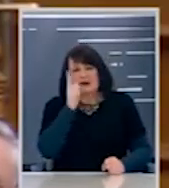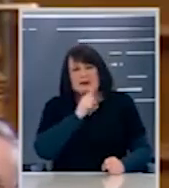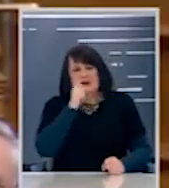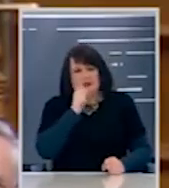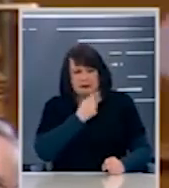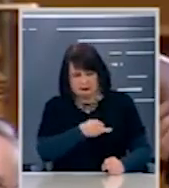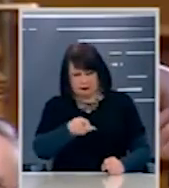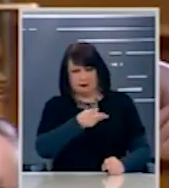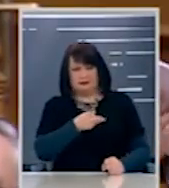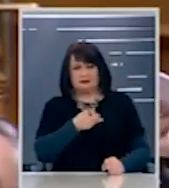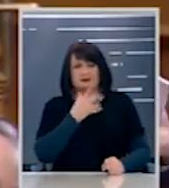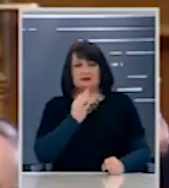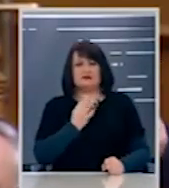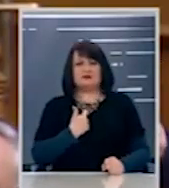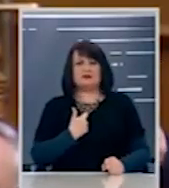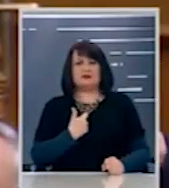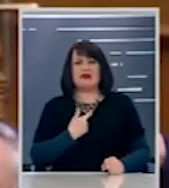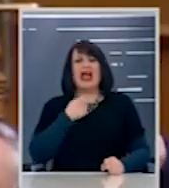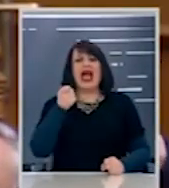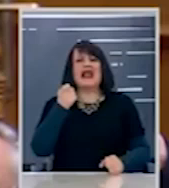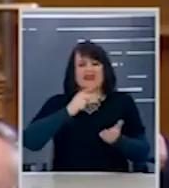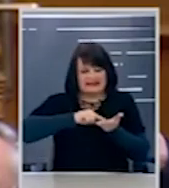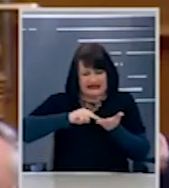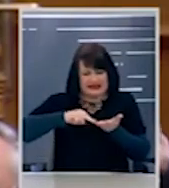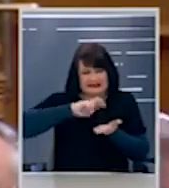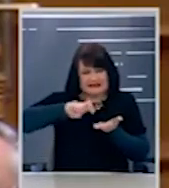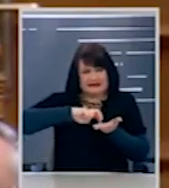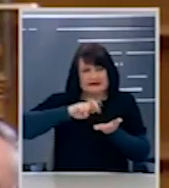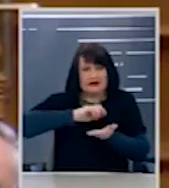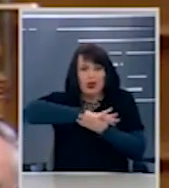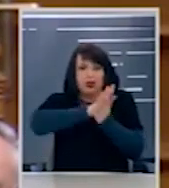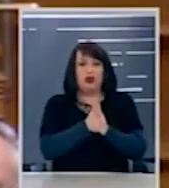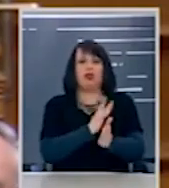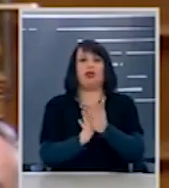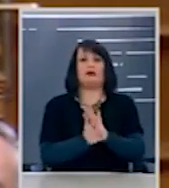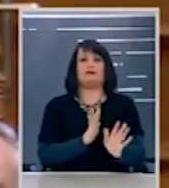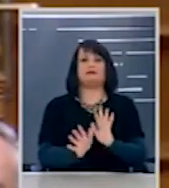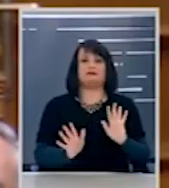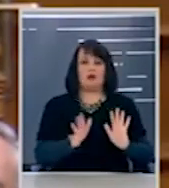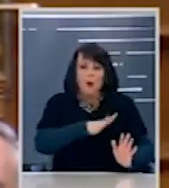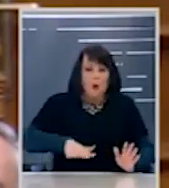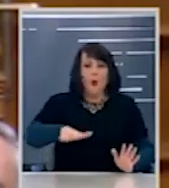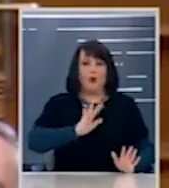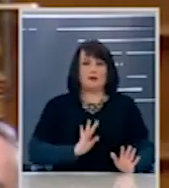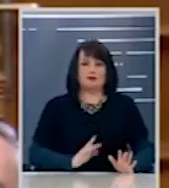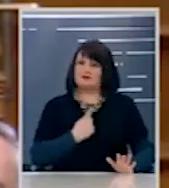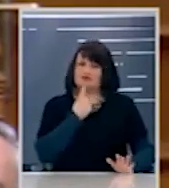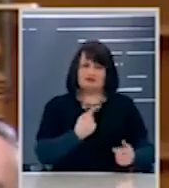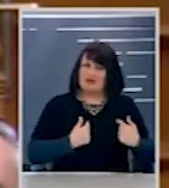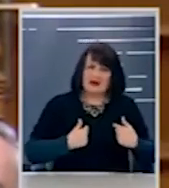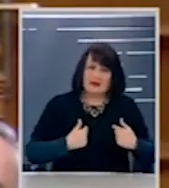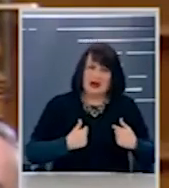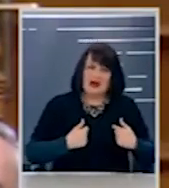λέει τους ισοπεδώσαμε όλους με τις ασφαλιστικές εισφορές. Εμείς δεν βγήκαμε να πούμε ότι αυτές οι ασφαλιστικές